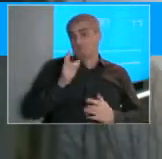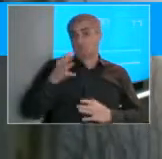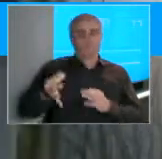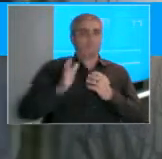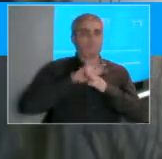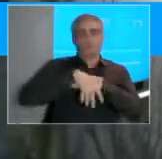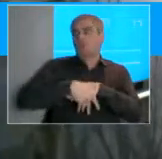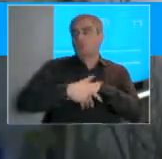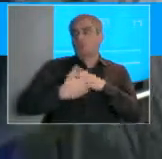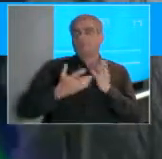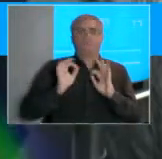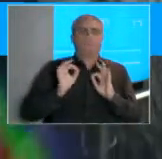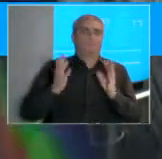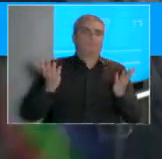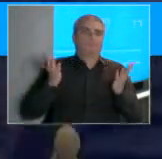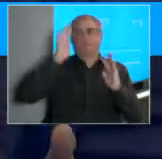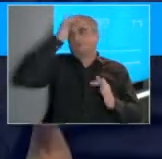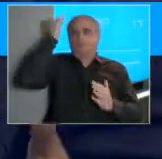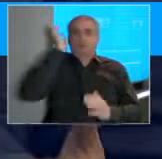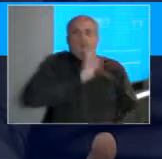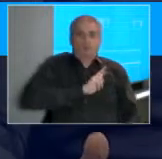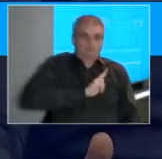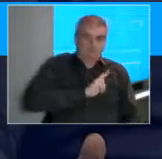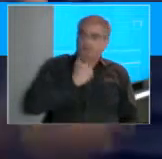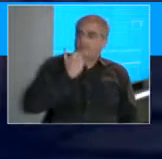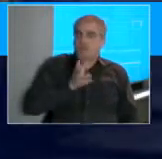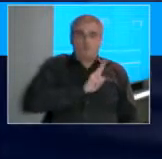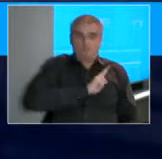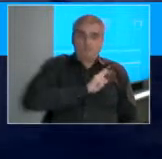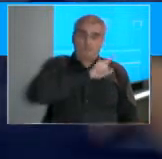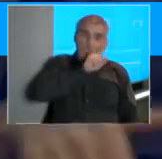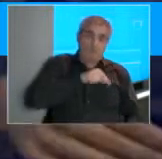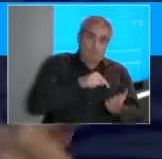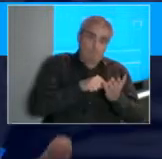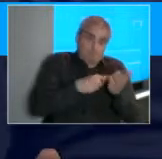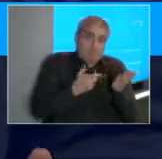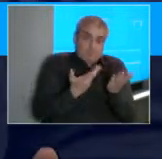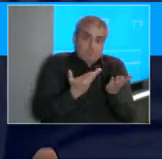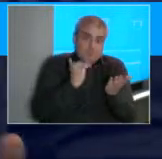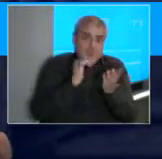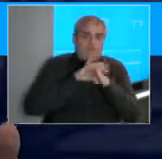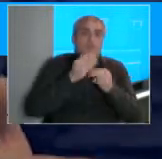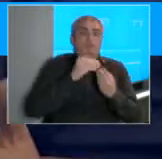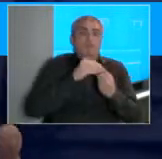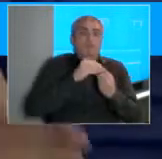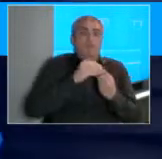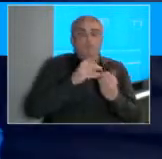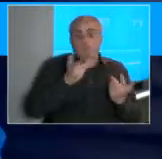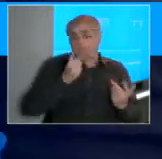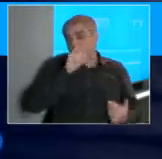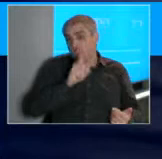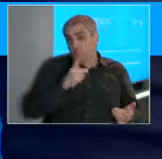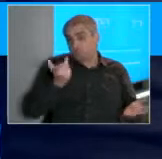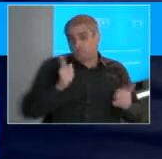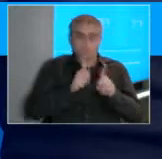של זה יהיו באמת חמורות לבריטניה ולא טובות לבריטניה, ואולי גם כתוצאה עם איזשהו אפקט נוסף, ויכול